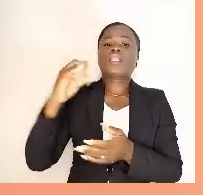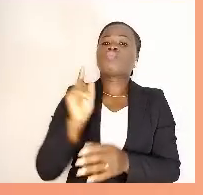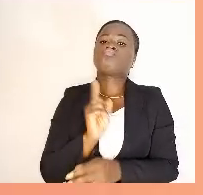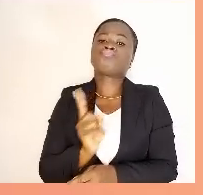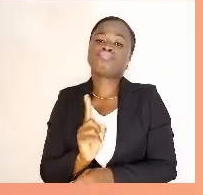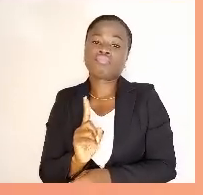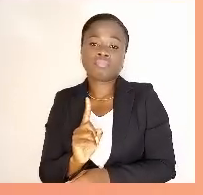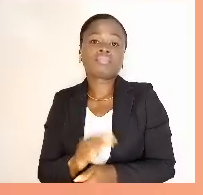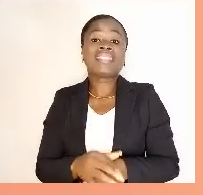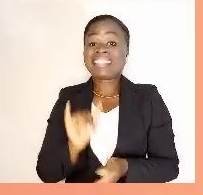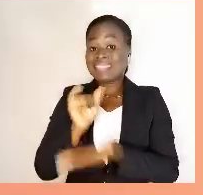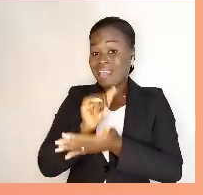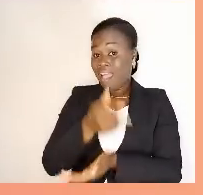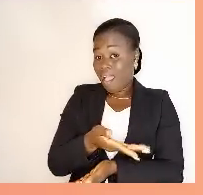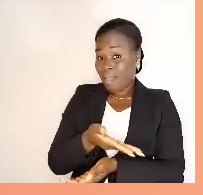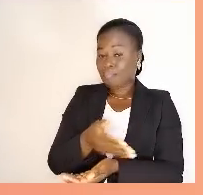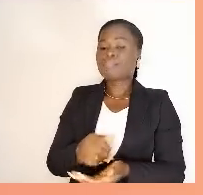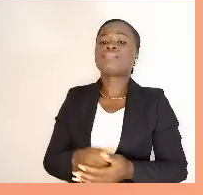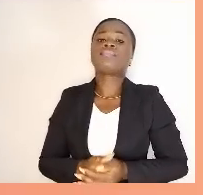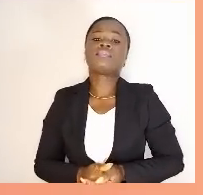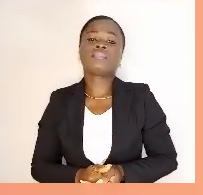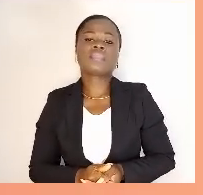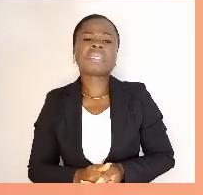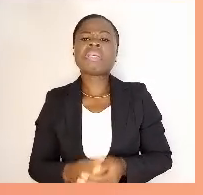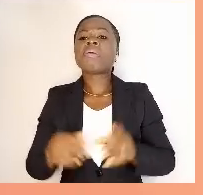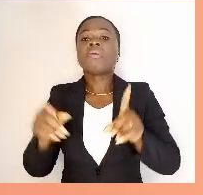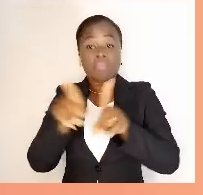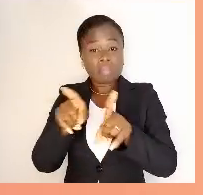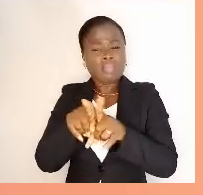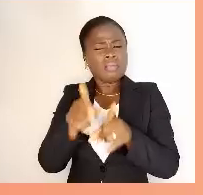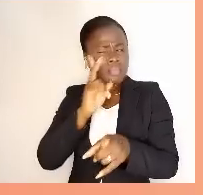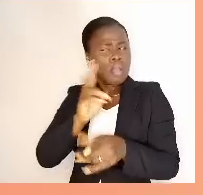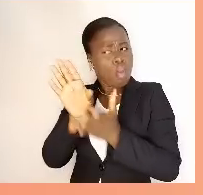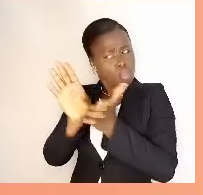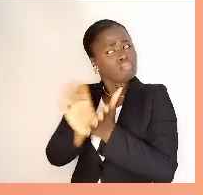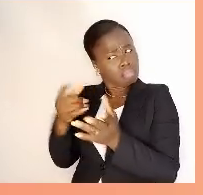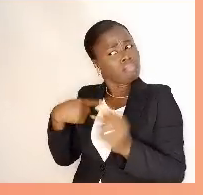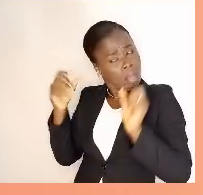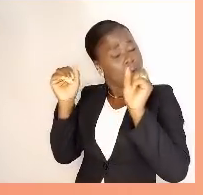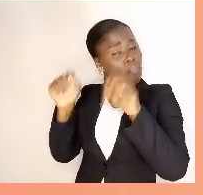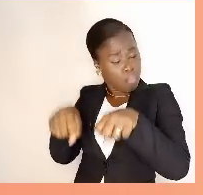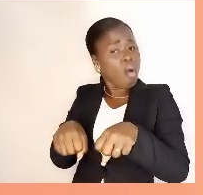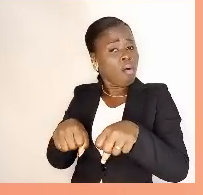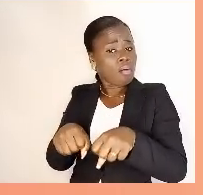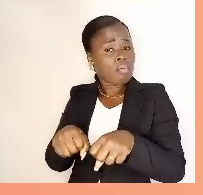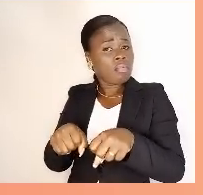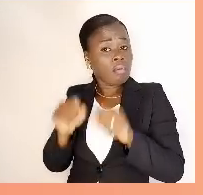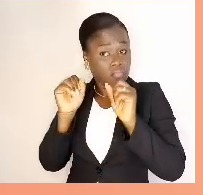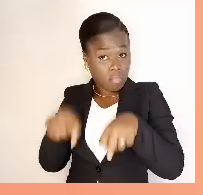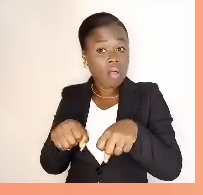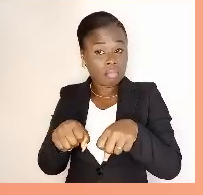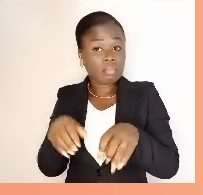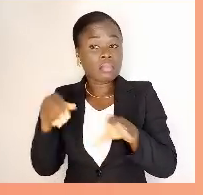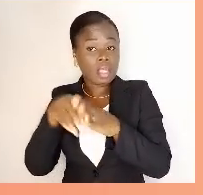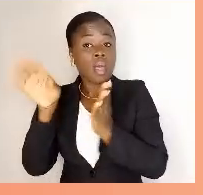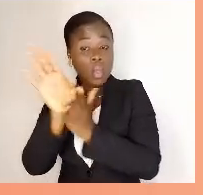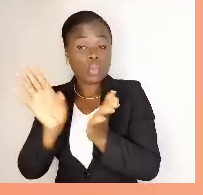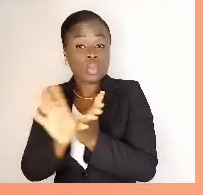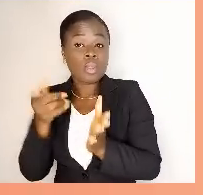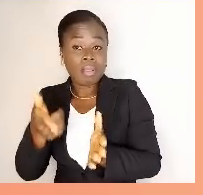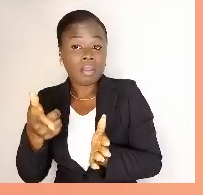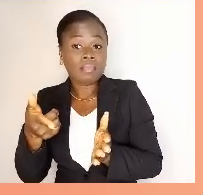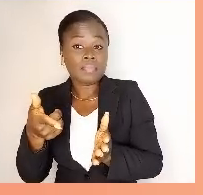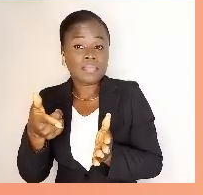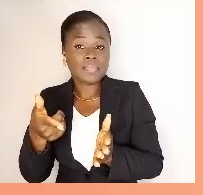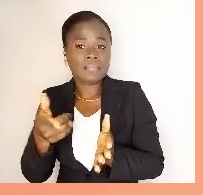février 2024. Et cela, même si la Constitution m'en donne le droit. En